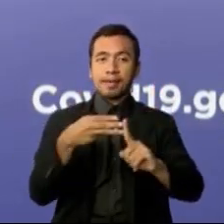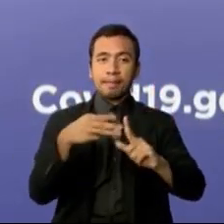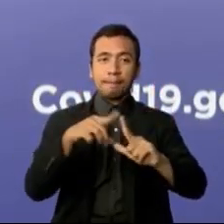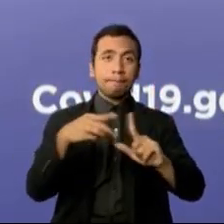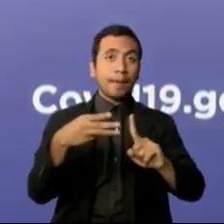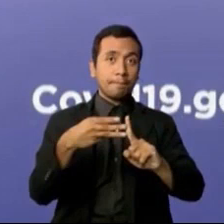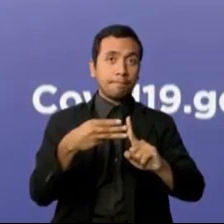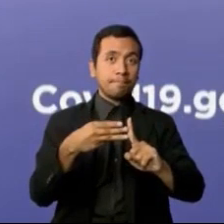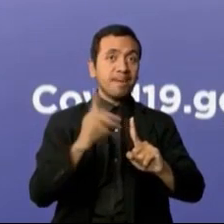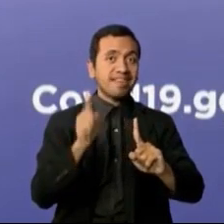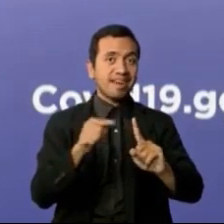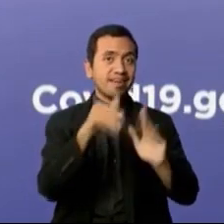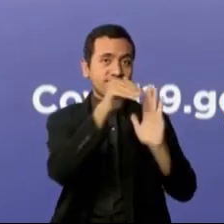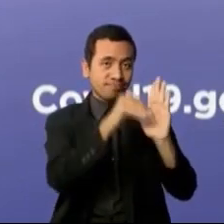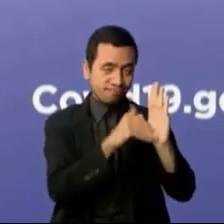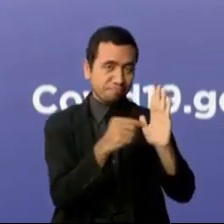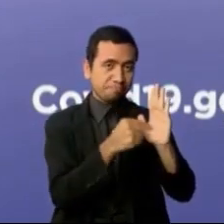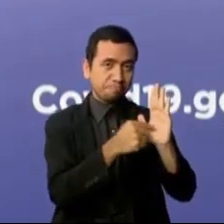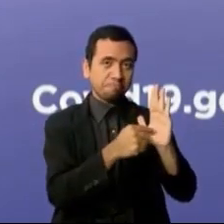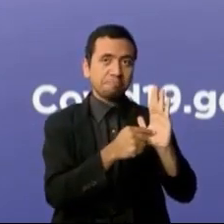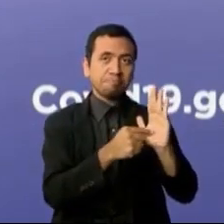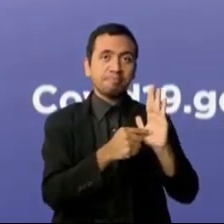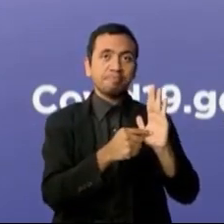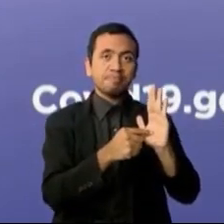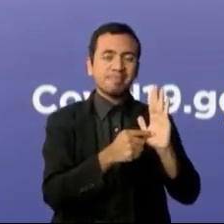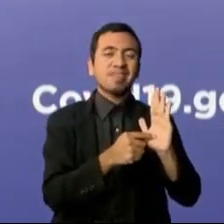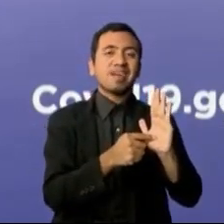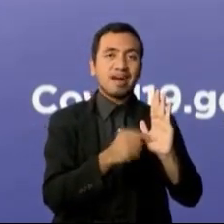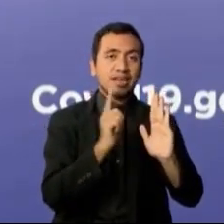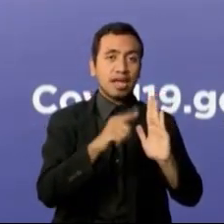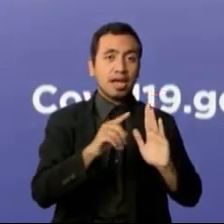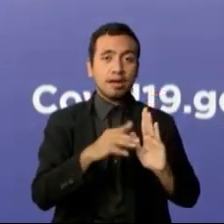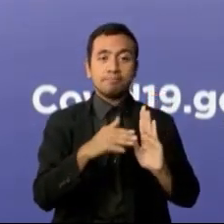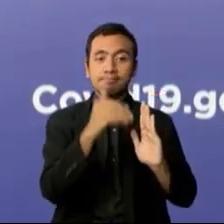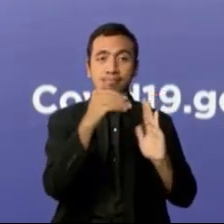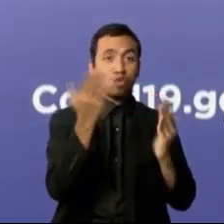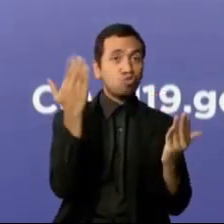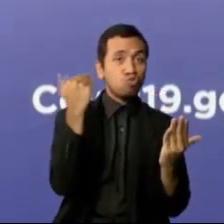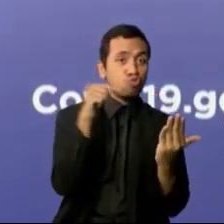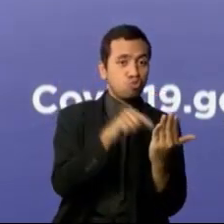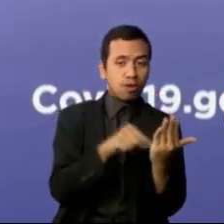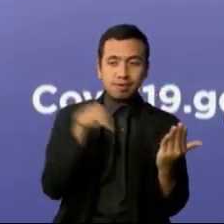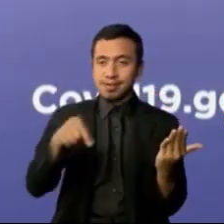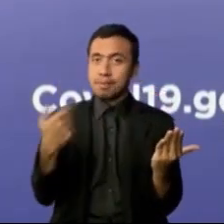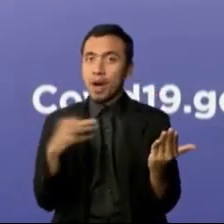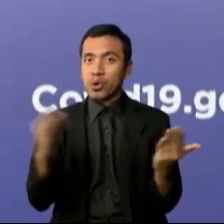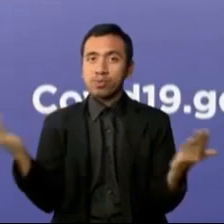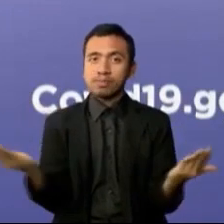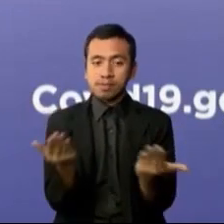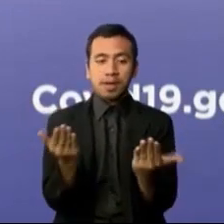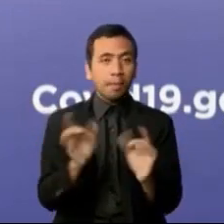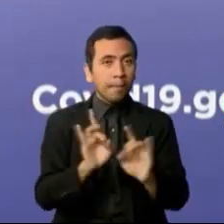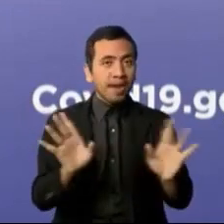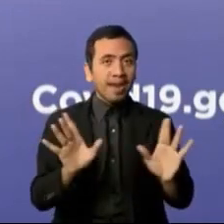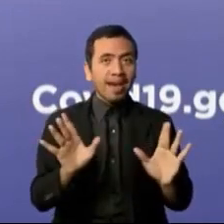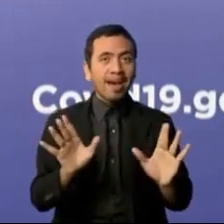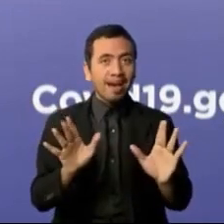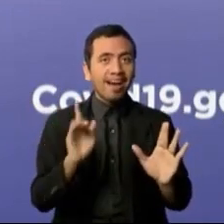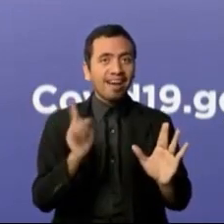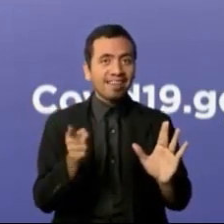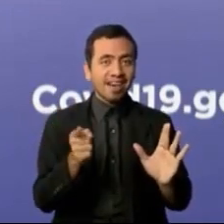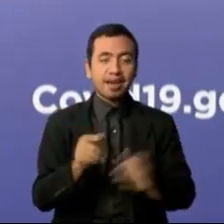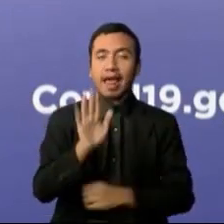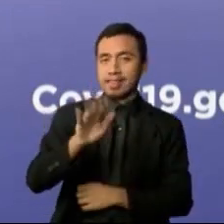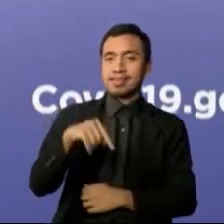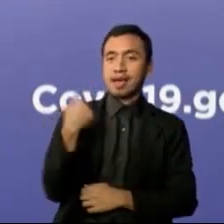lalu namun secara prinsip ada beberapa perbedaan mendasar yang Sudah barang tentu kita akan